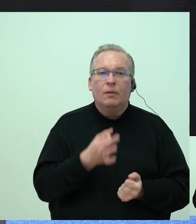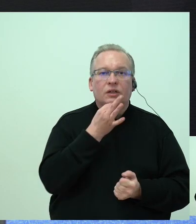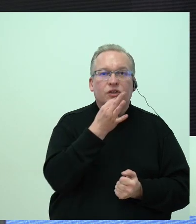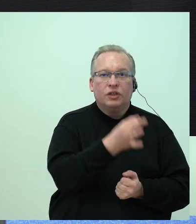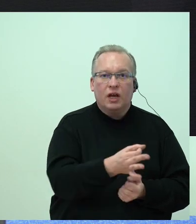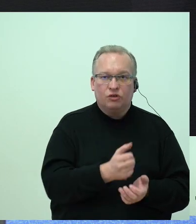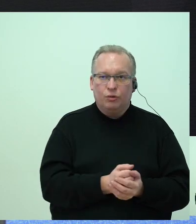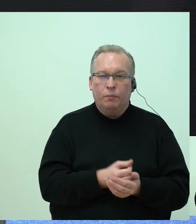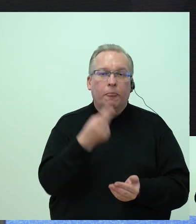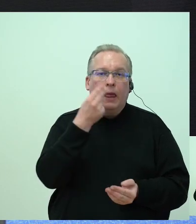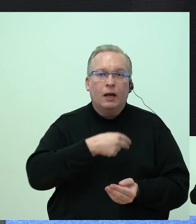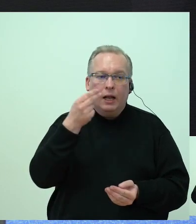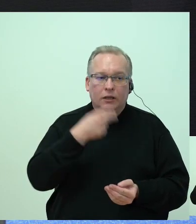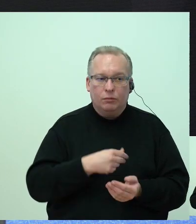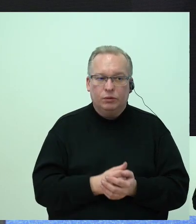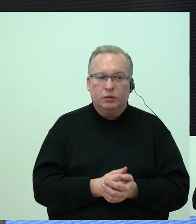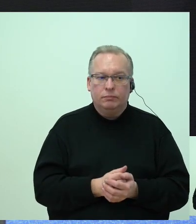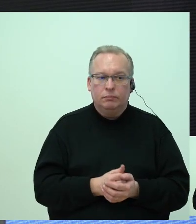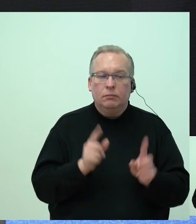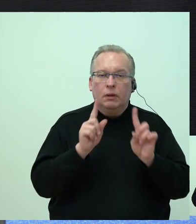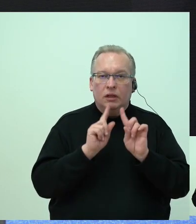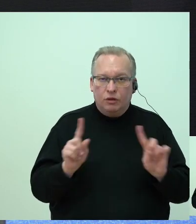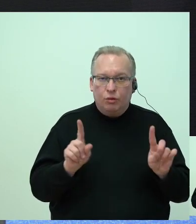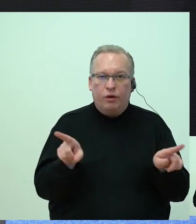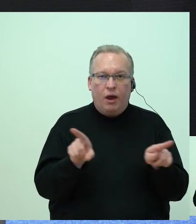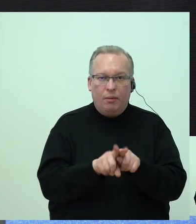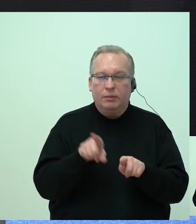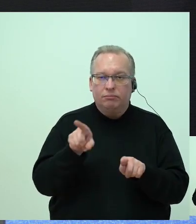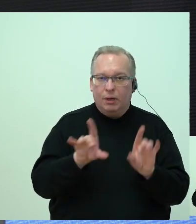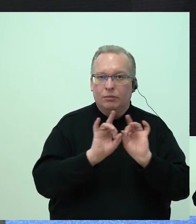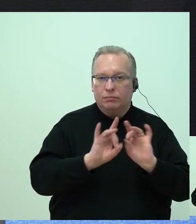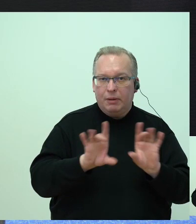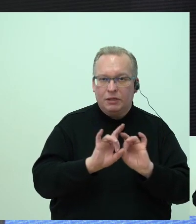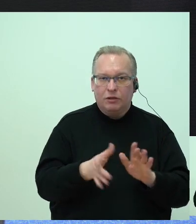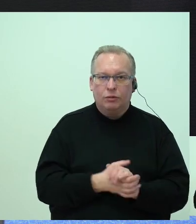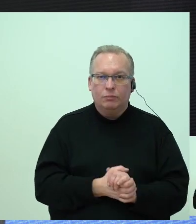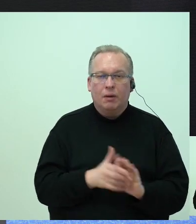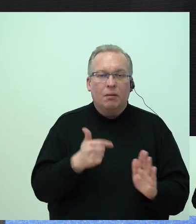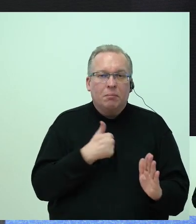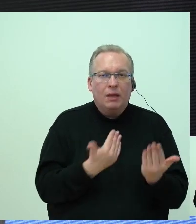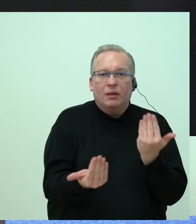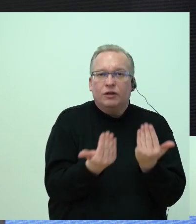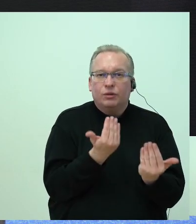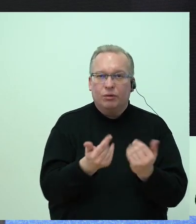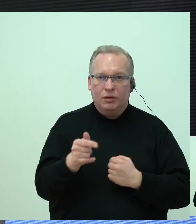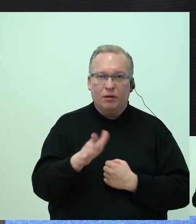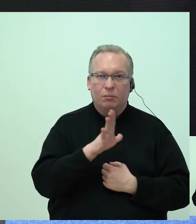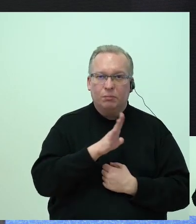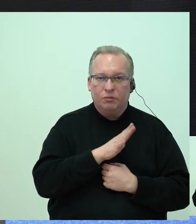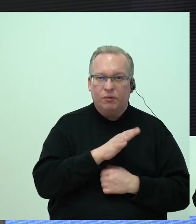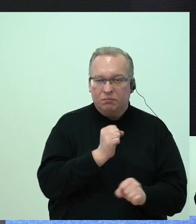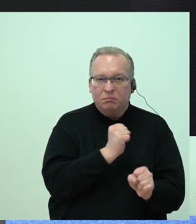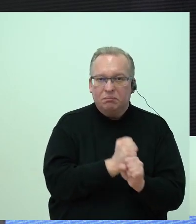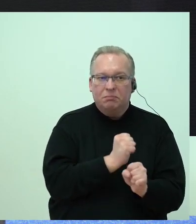Išreikštų kaltinimus. Na, nenorėčiau pernelyg to komentuoti. Man atrodo, kad tai buvo